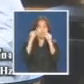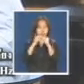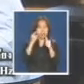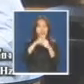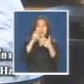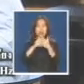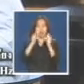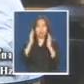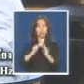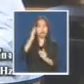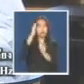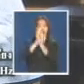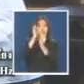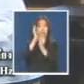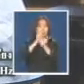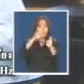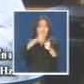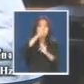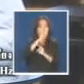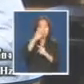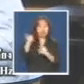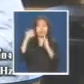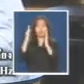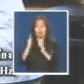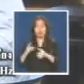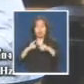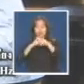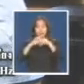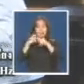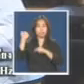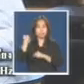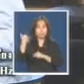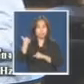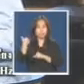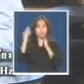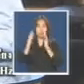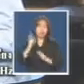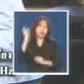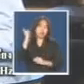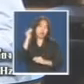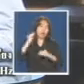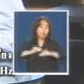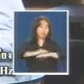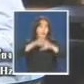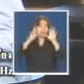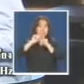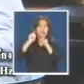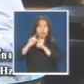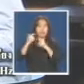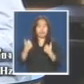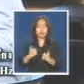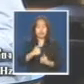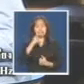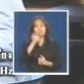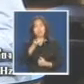ที่ตำรวจไปจนถึงมีผู้ได้รับบาดเจ็บนะครับแล้วก็เป็นเรื่องบรรดาวเป็นข่าวใหญ่โตก่อนอื่นก็ต้องขอแสดงความ